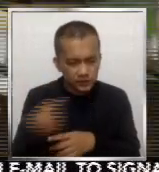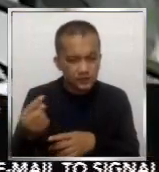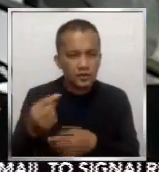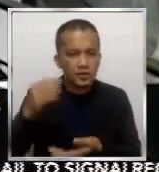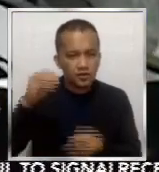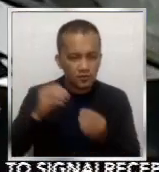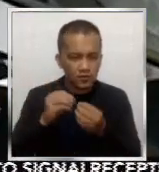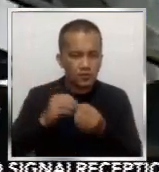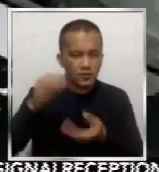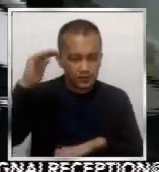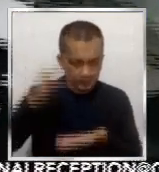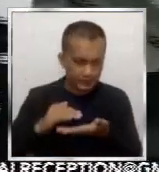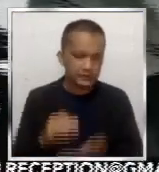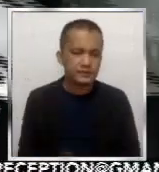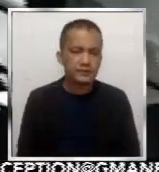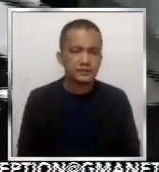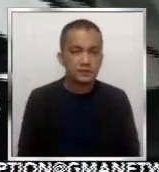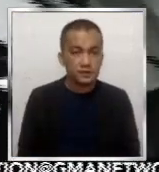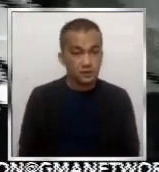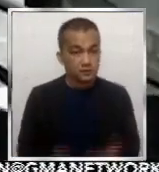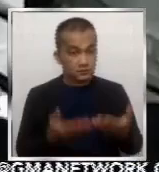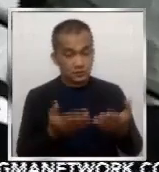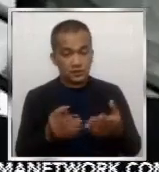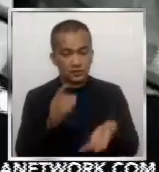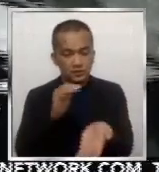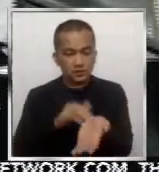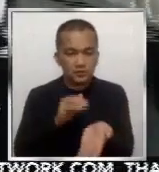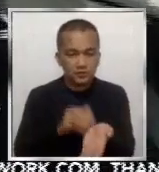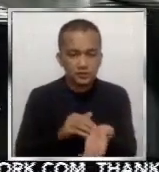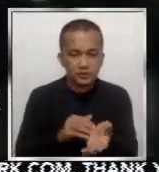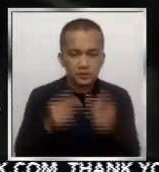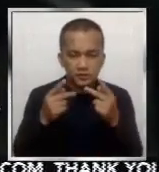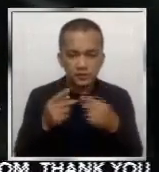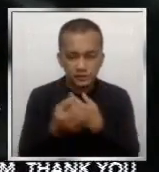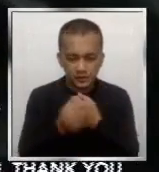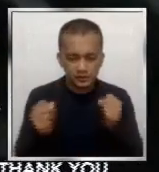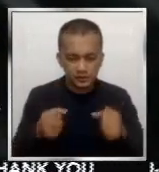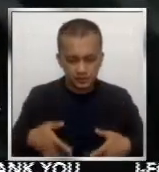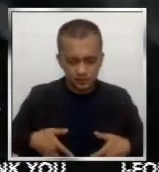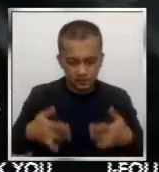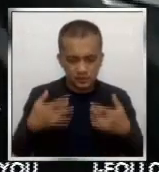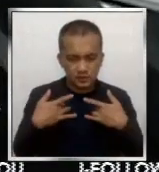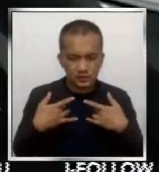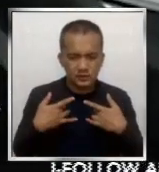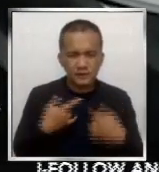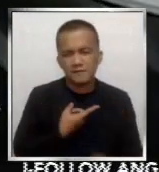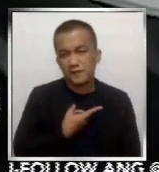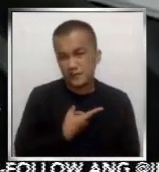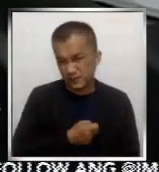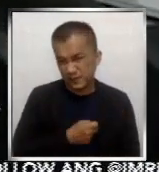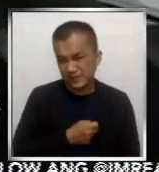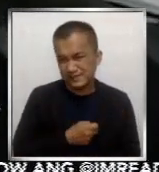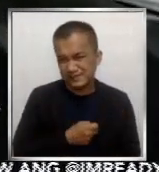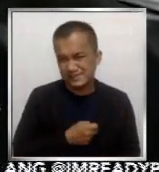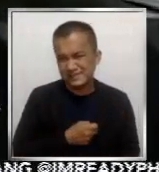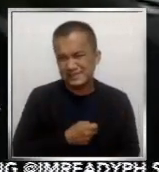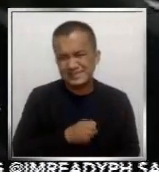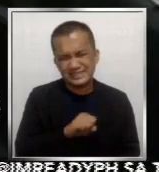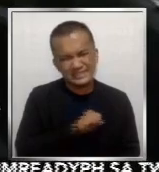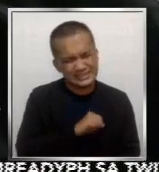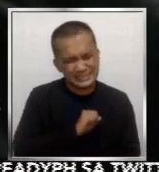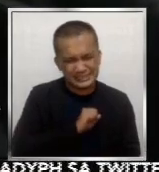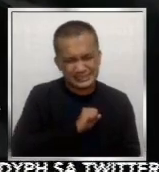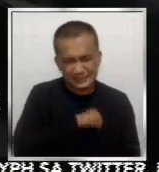lalo. Bilang mga doktor na hangad magligtas ng mga buhay, may kirot at bigat sa dibdib sa tuwing nagsasagawa